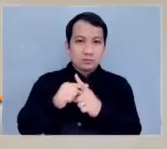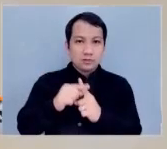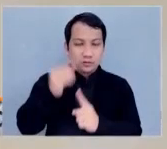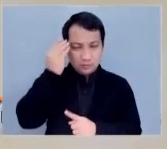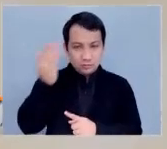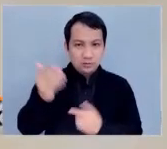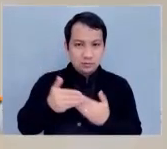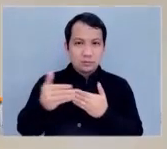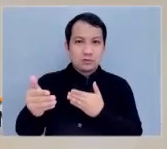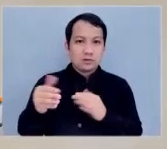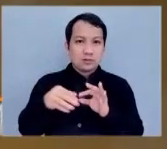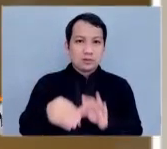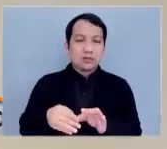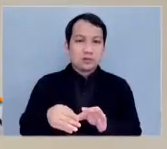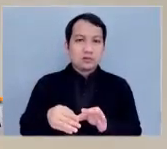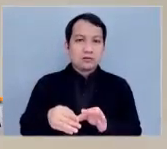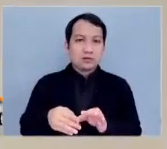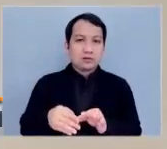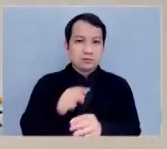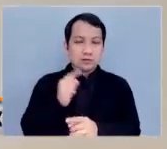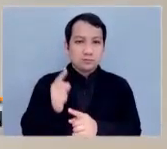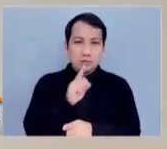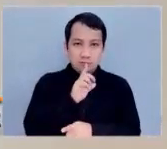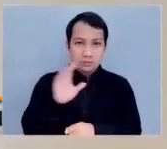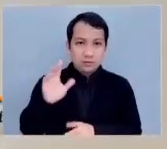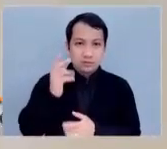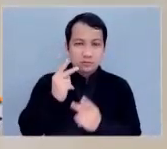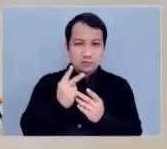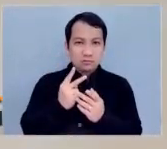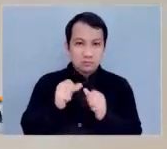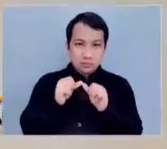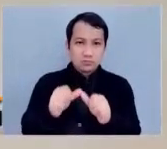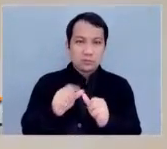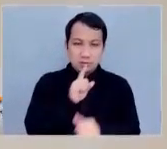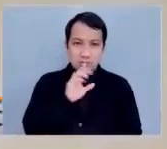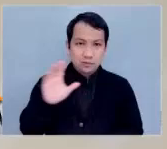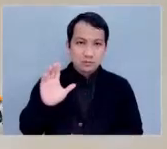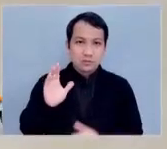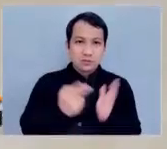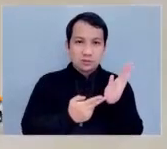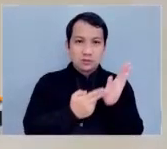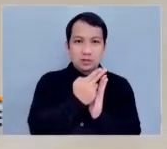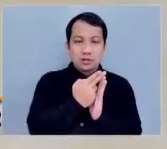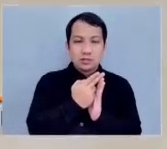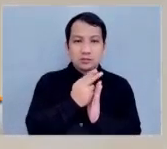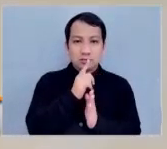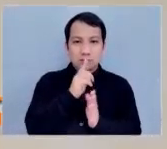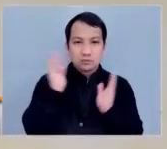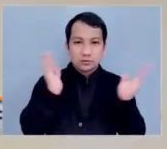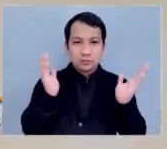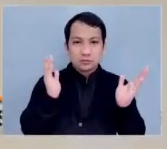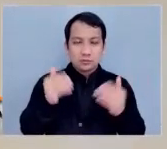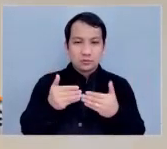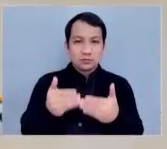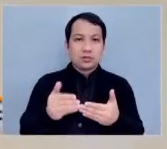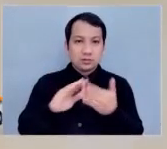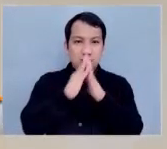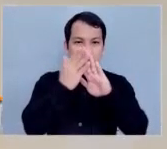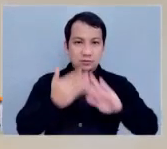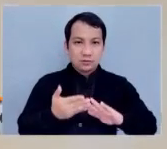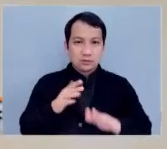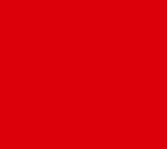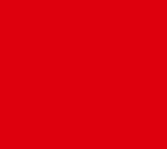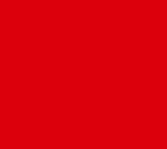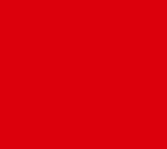pananaw sa buhay. Pangako pa ng bise, ipagpapatuloy ang tapat na serbisyo publiko at pagsulong ng kapayapaan para sa ating